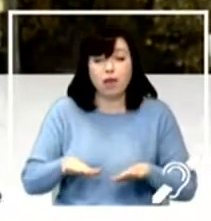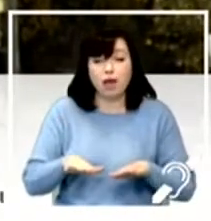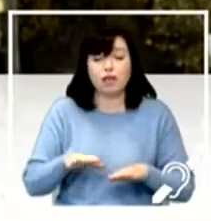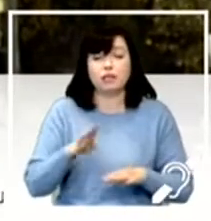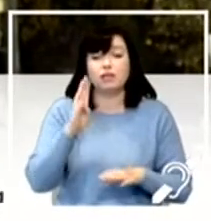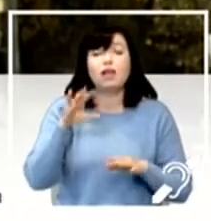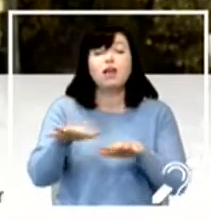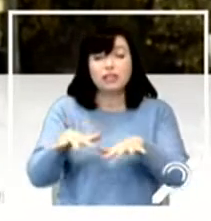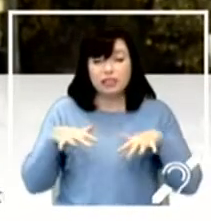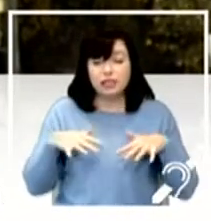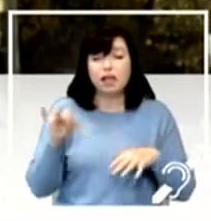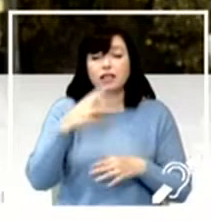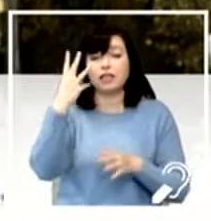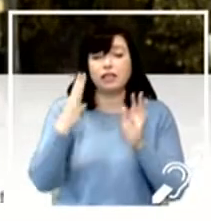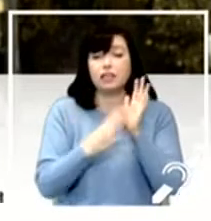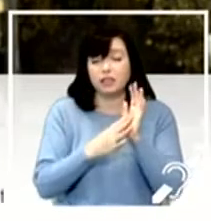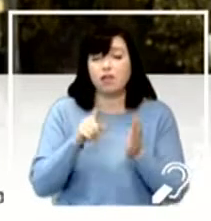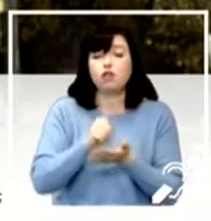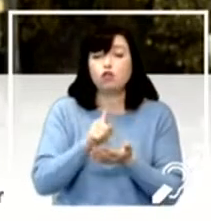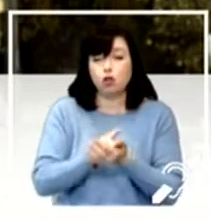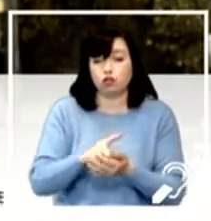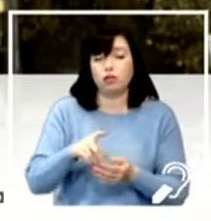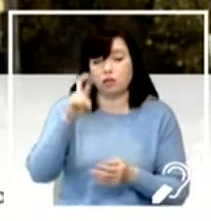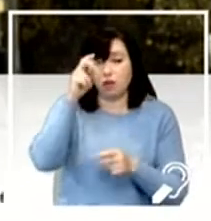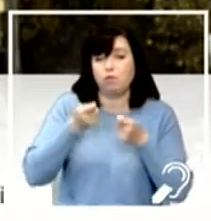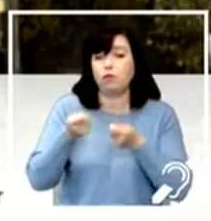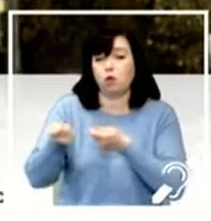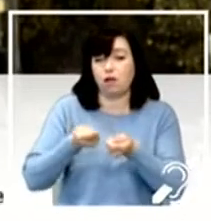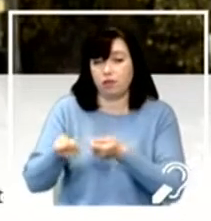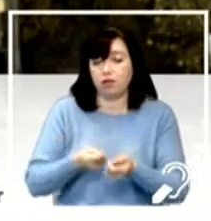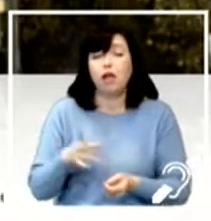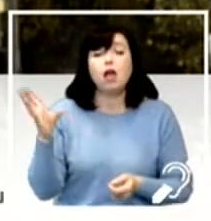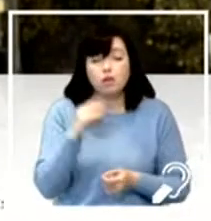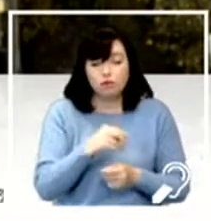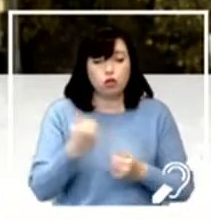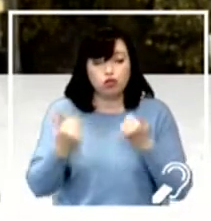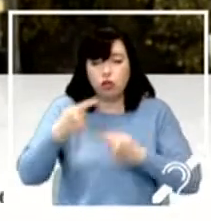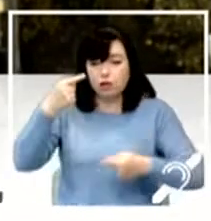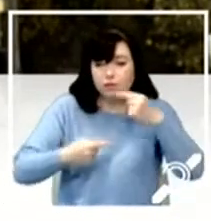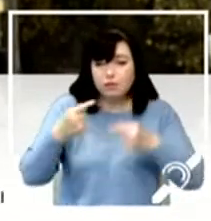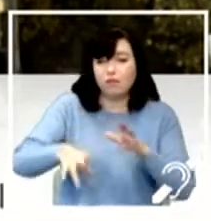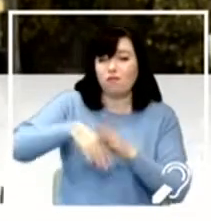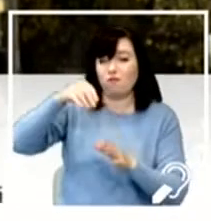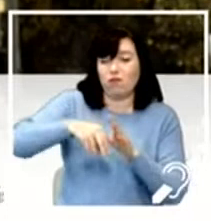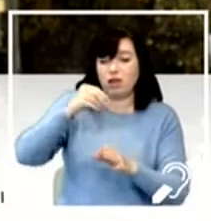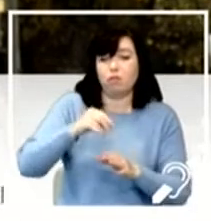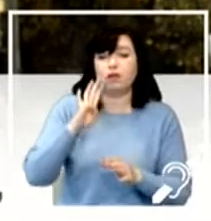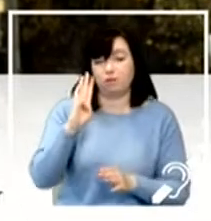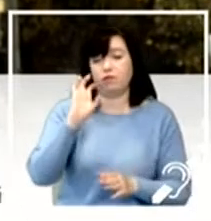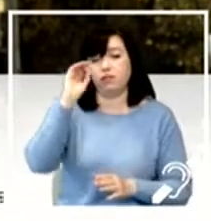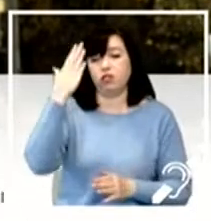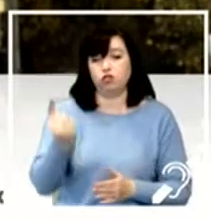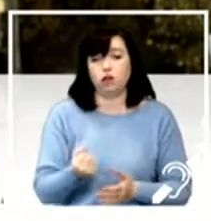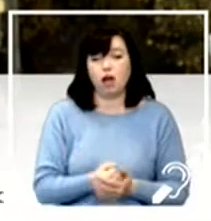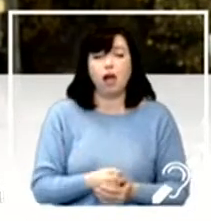în Senat și 39 de funcții de guvernator. Toate se pun la bătaie în aceste alegeri din Statele